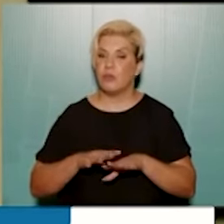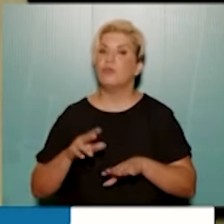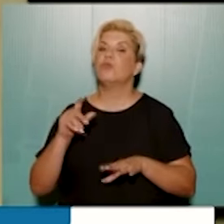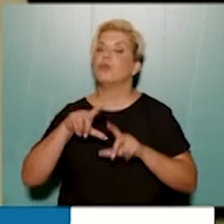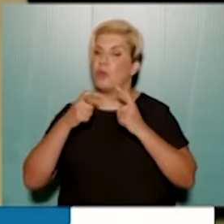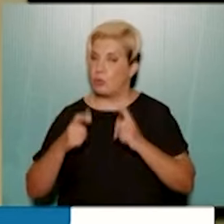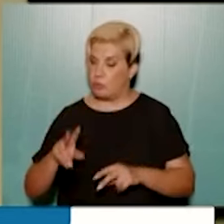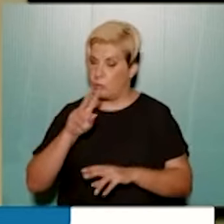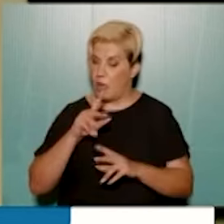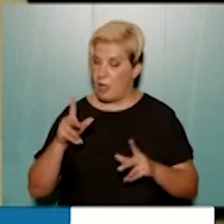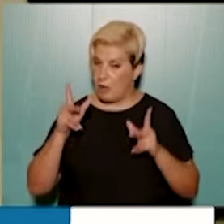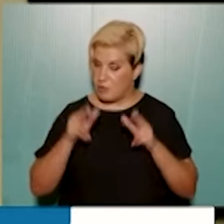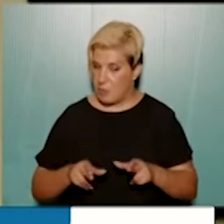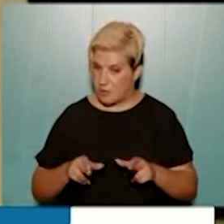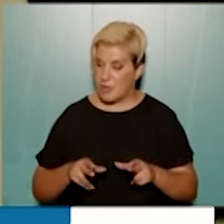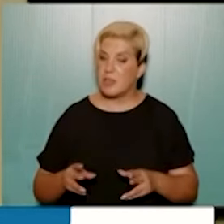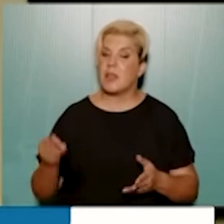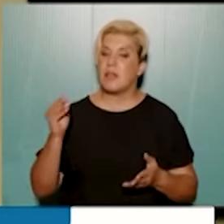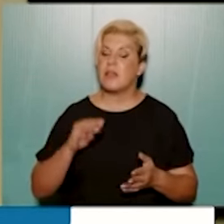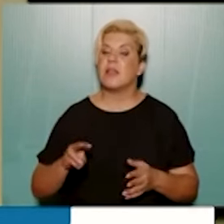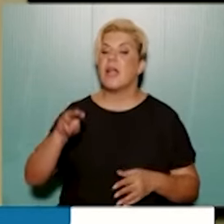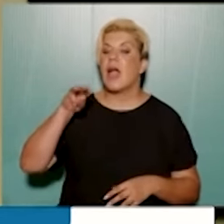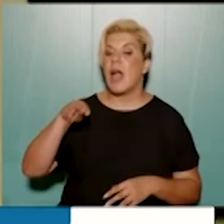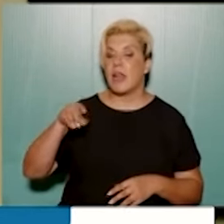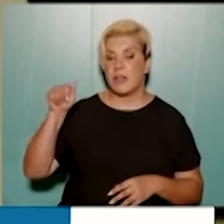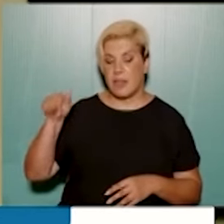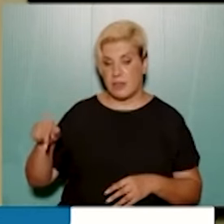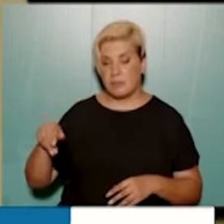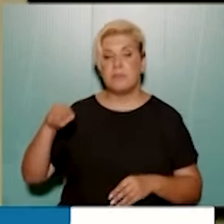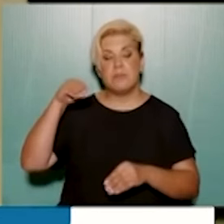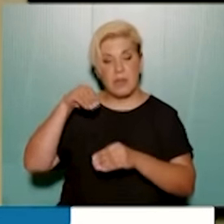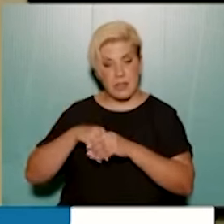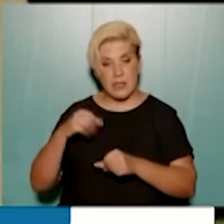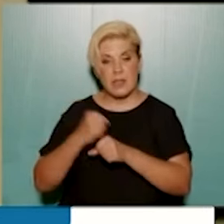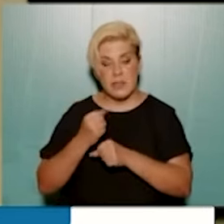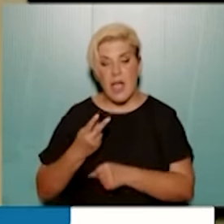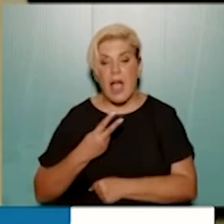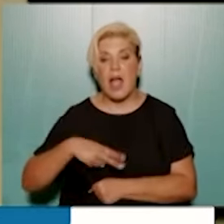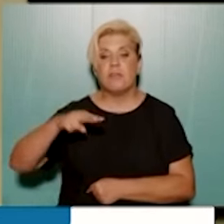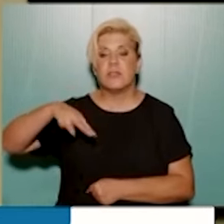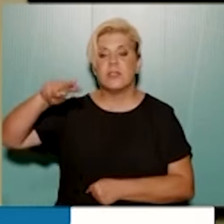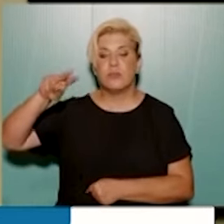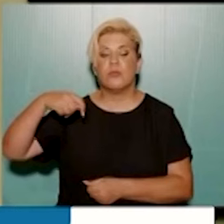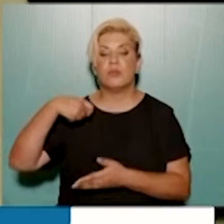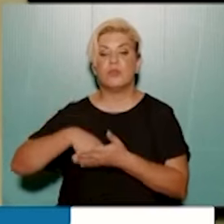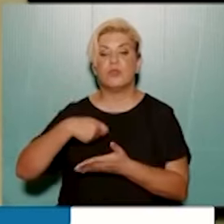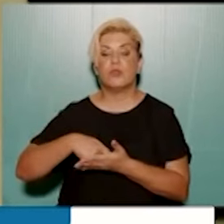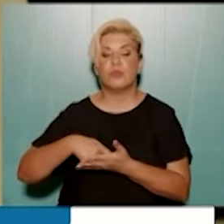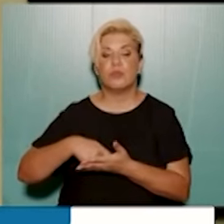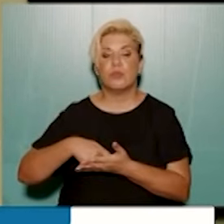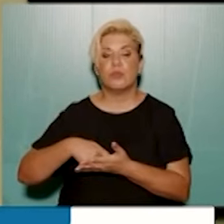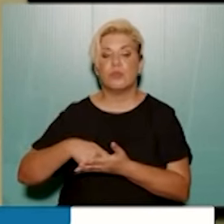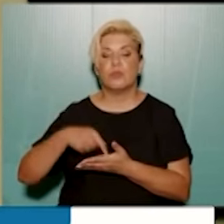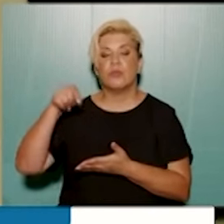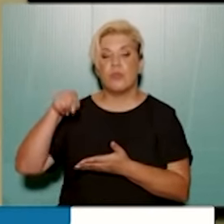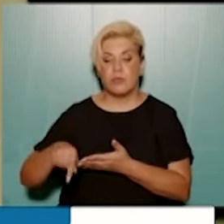σχολείων τους, ή οι μεταλλεργάτες Χαλκιδικής που μέσα στο καλοκαίρι κέρδισαν αυξήσεις στους μισθούς σε αυτό